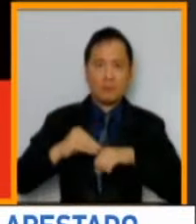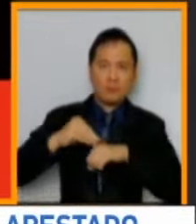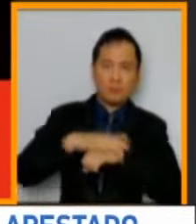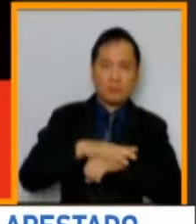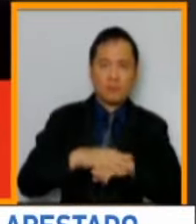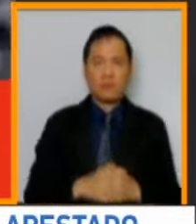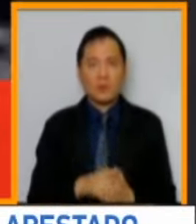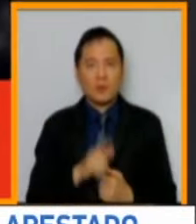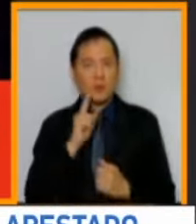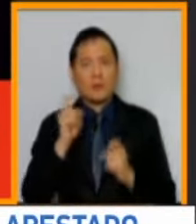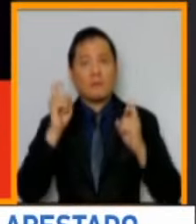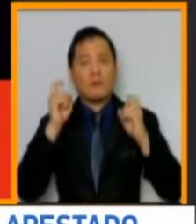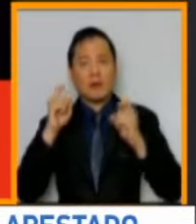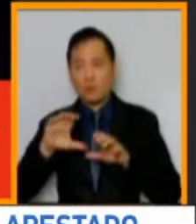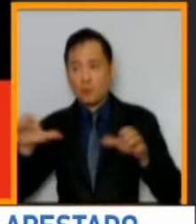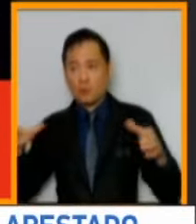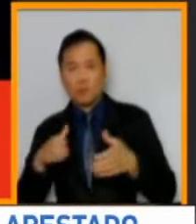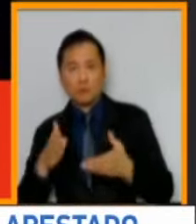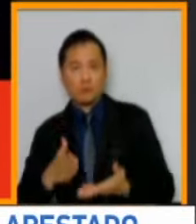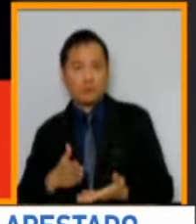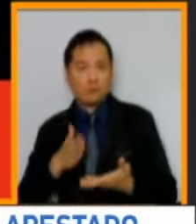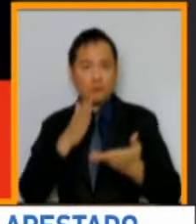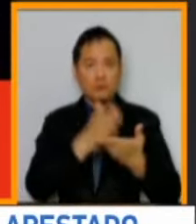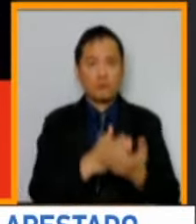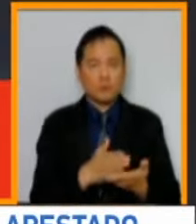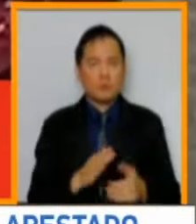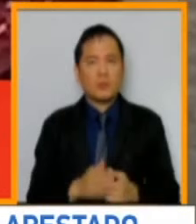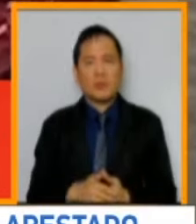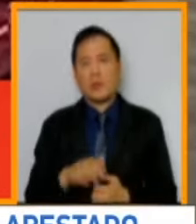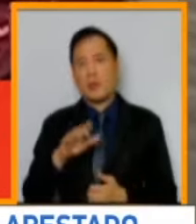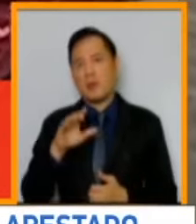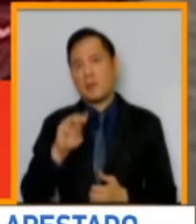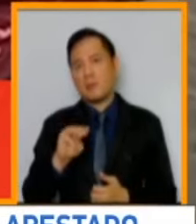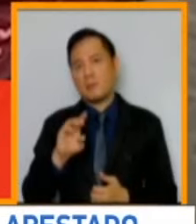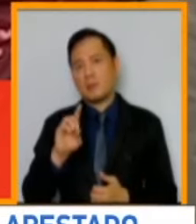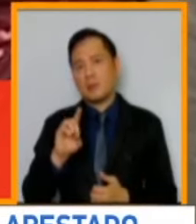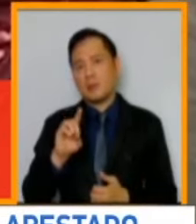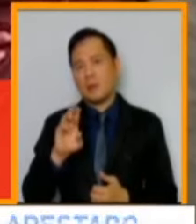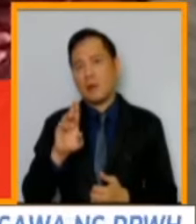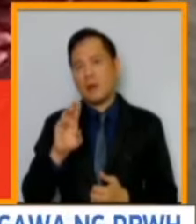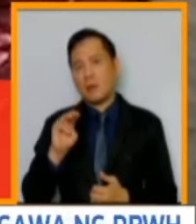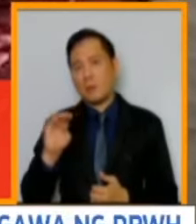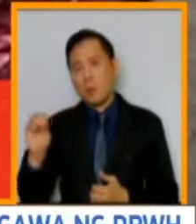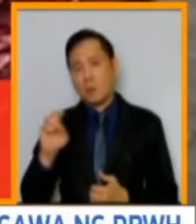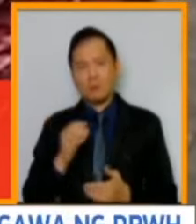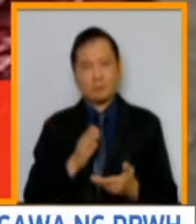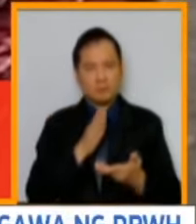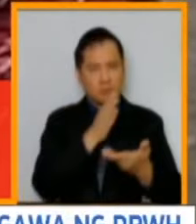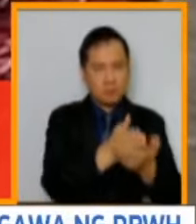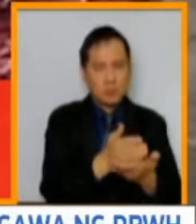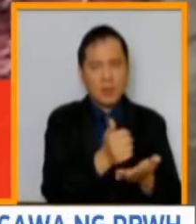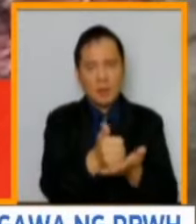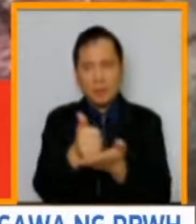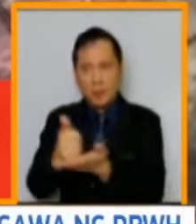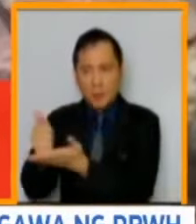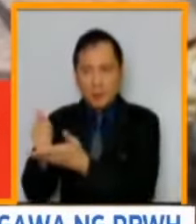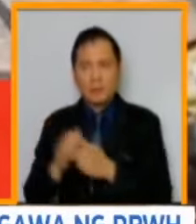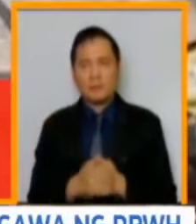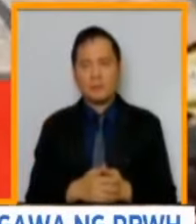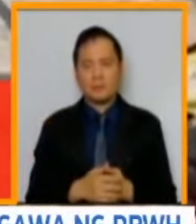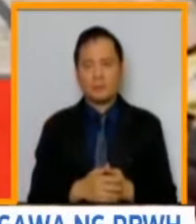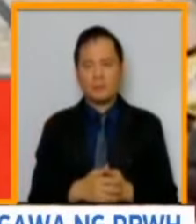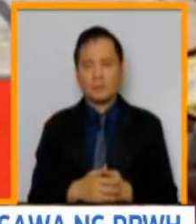Disaster Risk Reduction and Management Office o MDRRMO. Ilang residente, partikular na sa Proc 1-B Portolin,